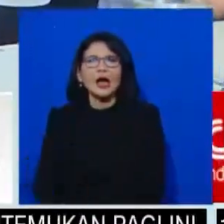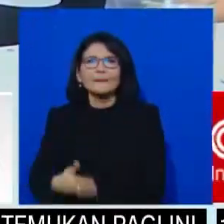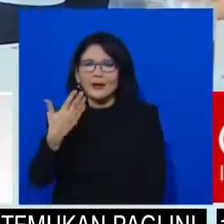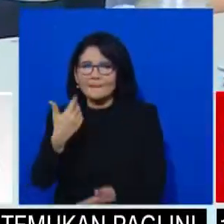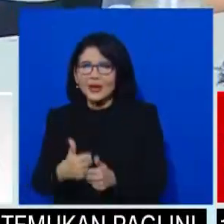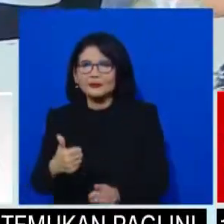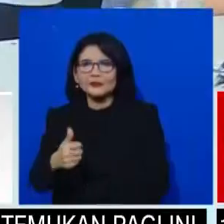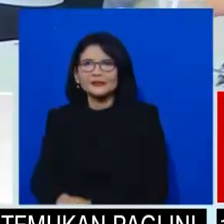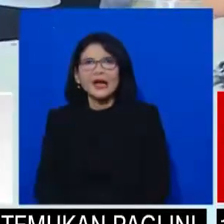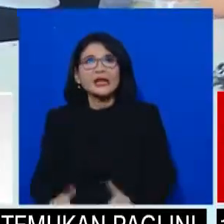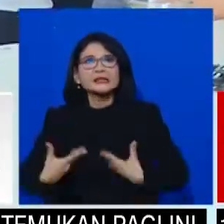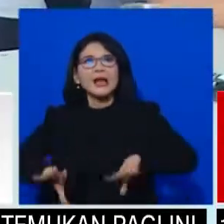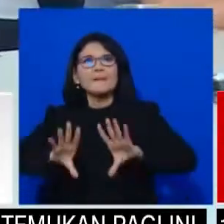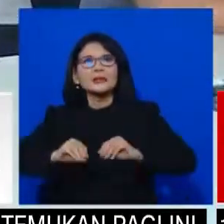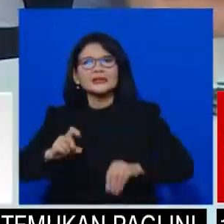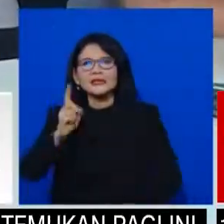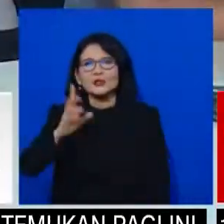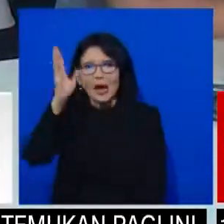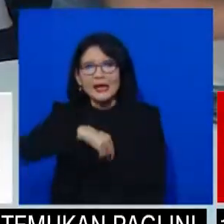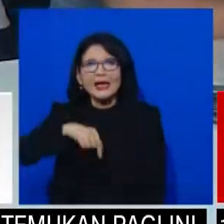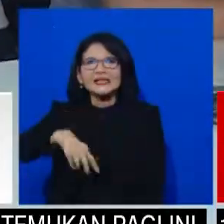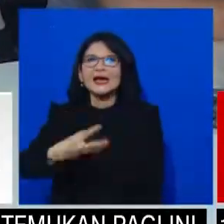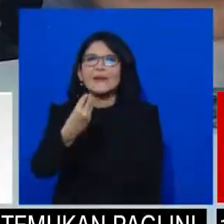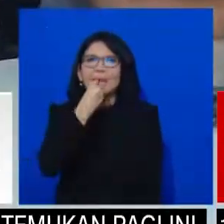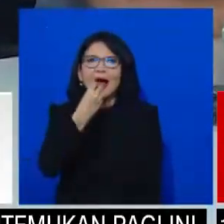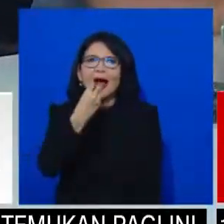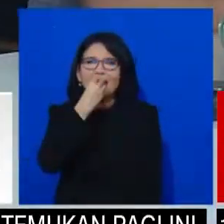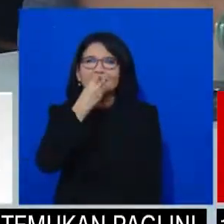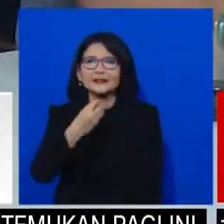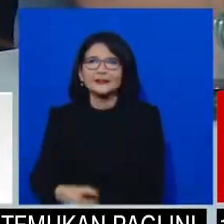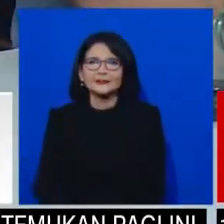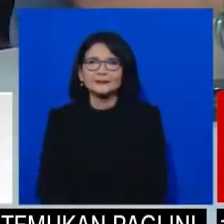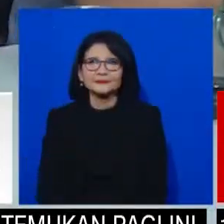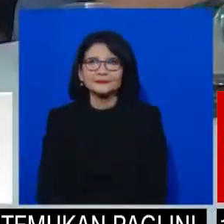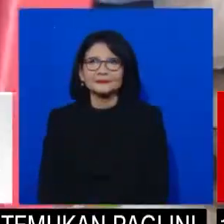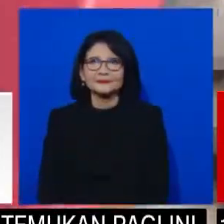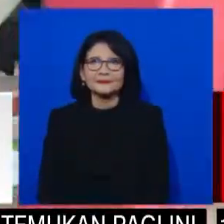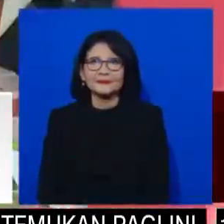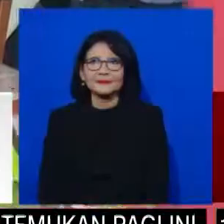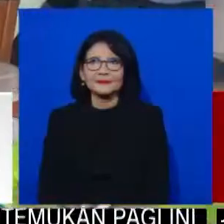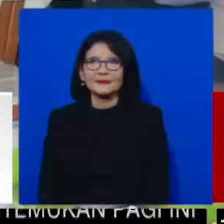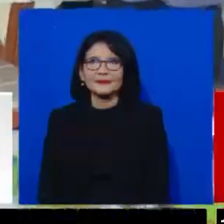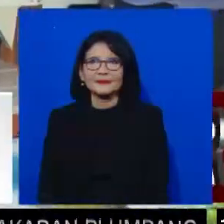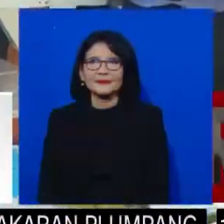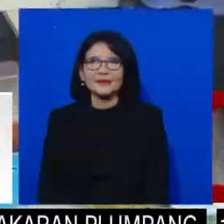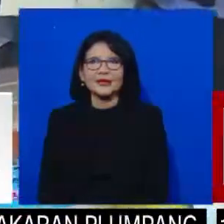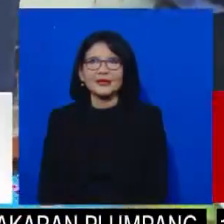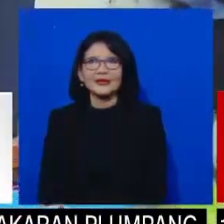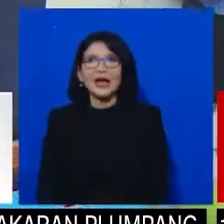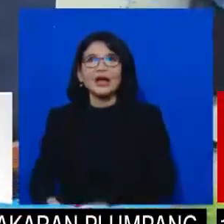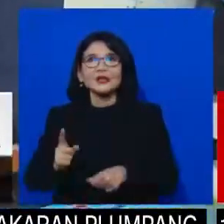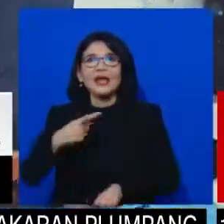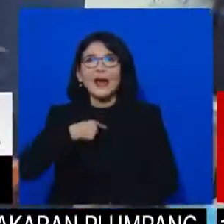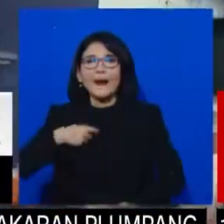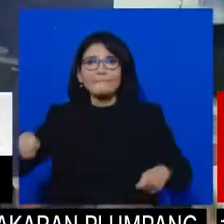Dan setelah bekerja seharian, ini waktunya makan. Yang bikin beda, kalau saya masak di rumah dengan masak yang di sini